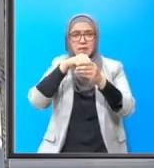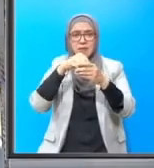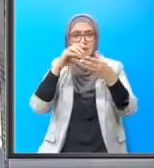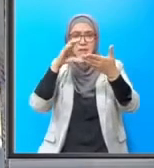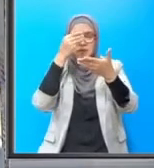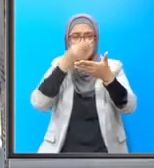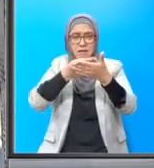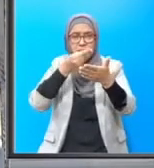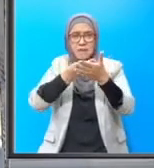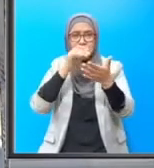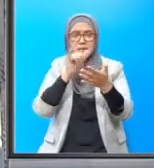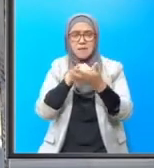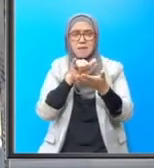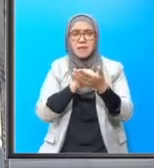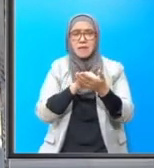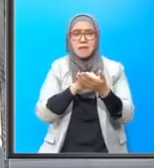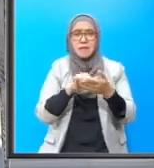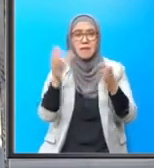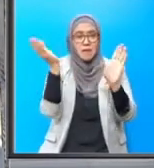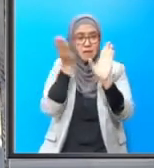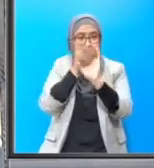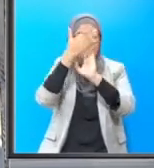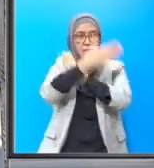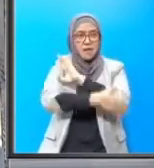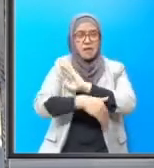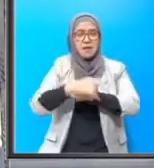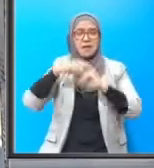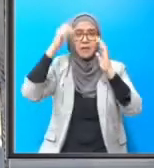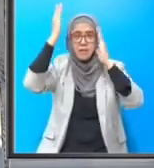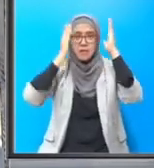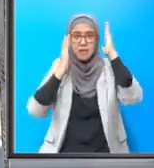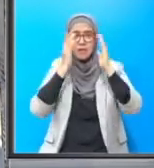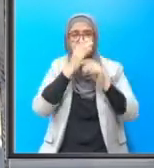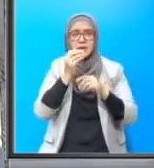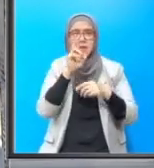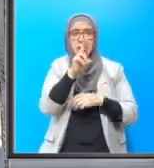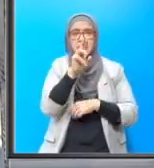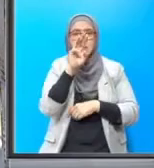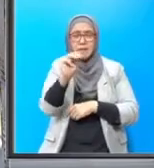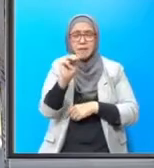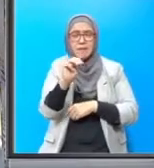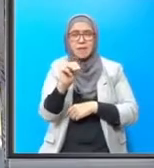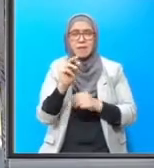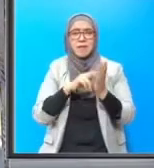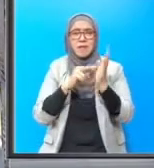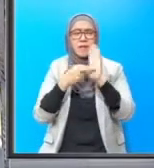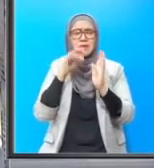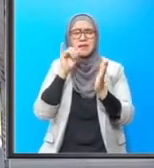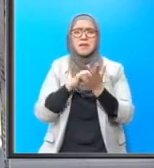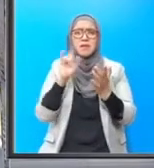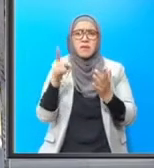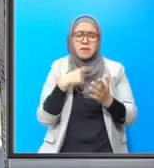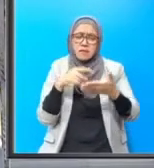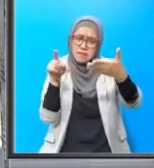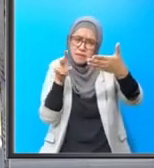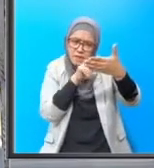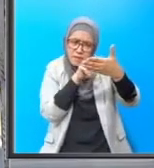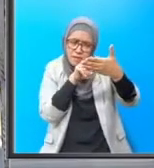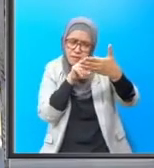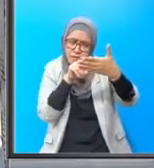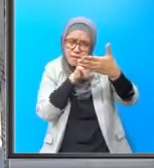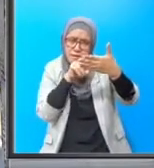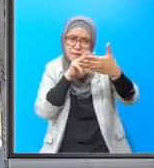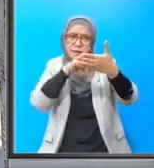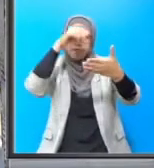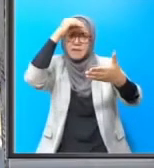Indonesia dan Ringgit Malaysia dalam saja with jadilah proses perencanaan yang perlu mereka pelajari jadi ton sahabat saya cerai